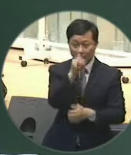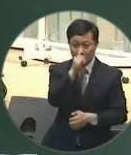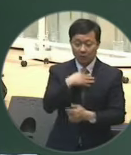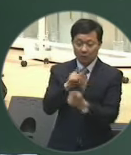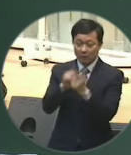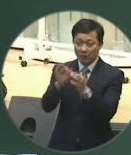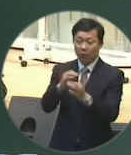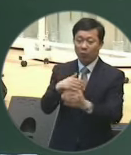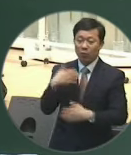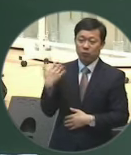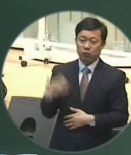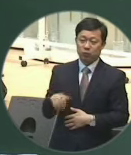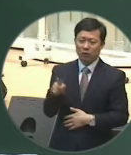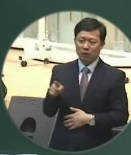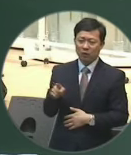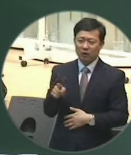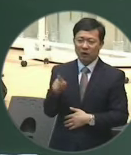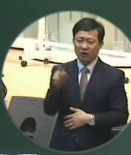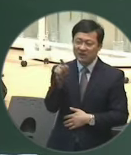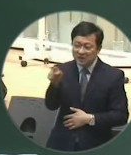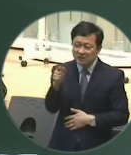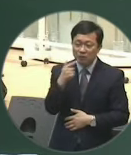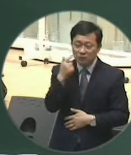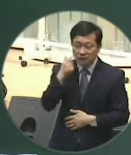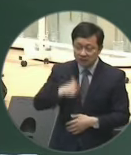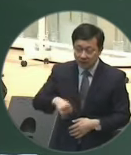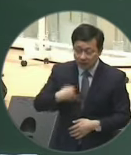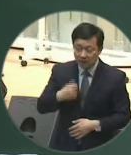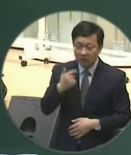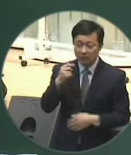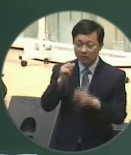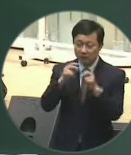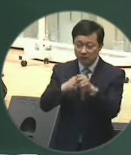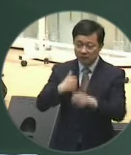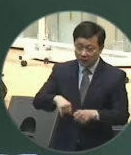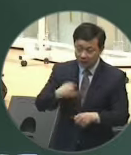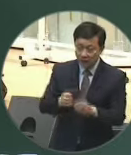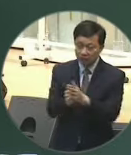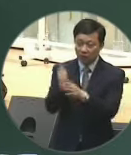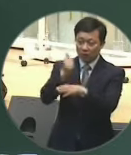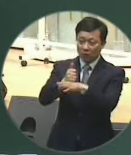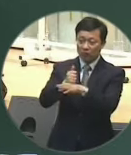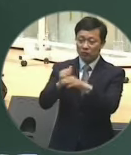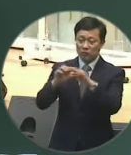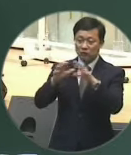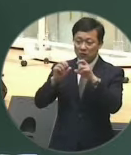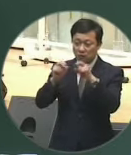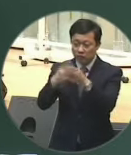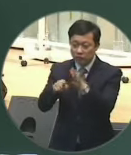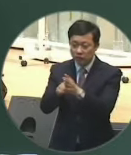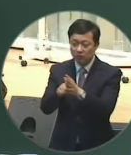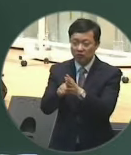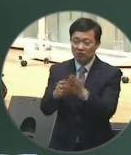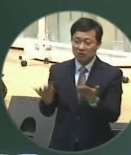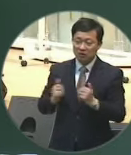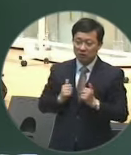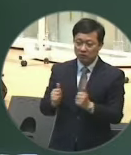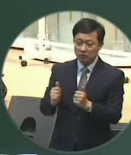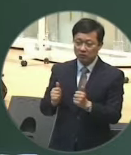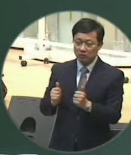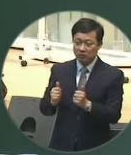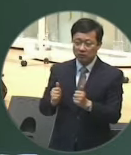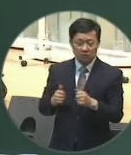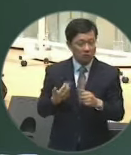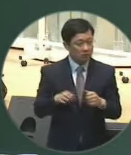they are missionary kids. 얘들은 주의 일을 해요. And they end up doing the work of the Lord. 눈에 안 보이게. Invisible to our eyes. 근데